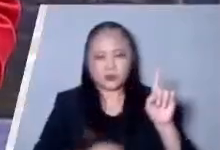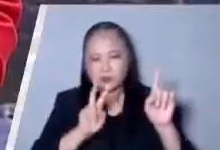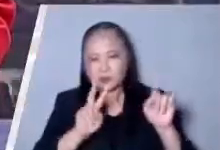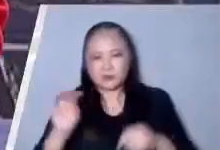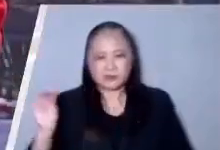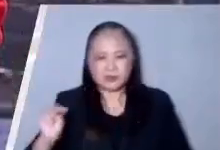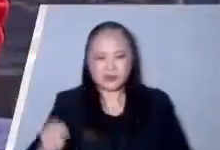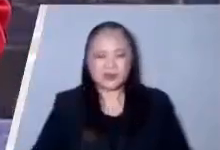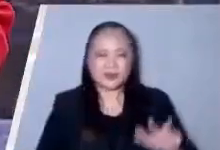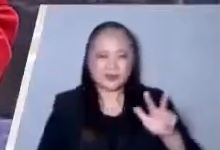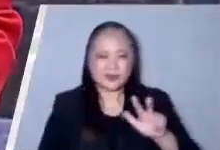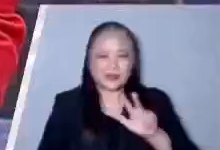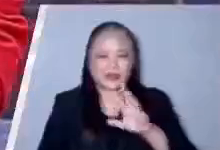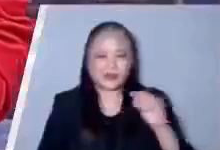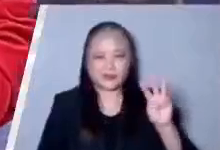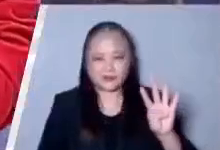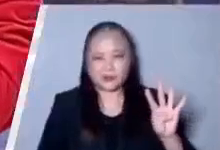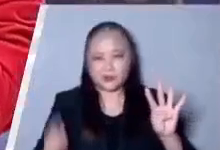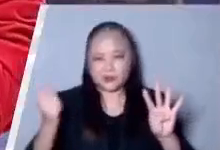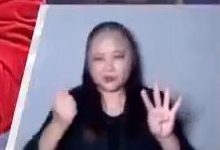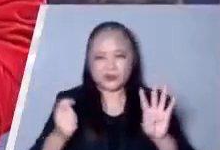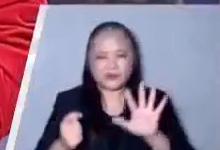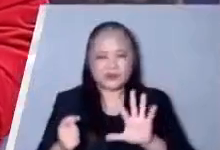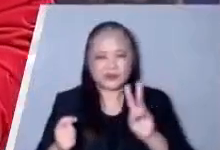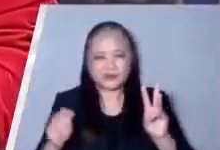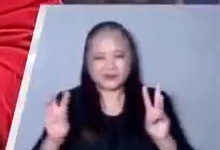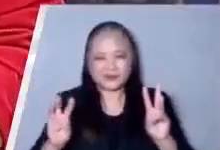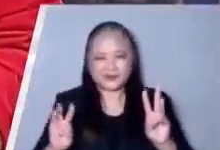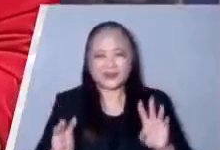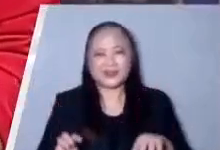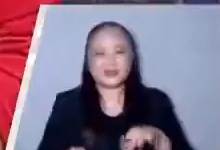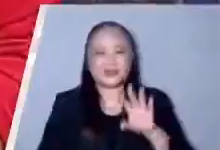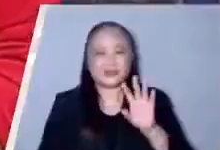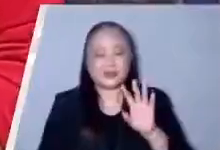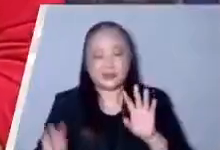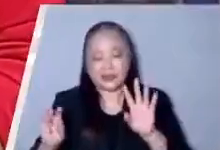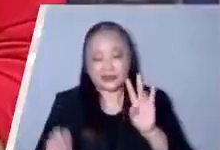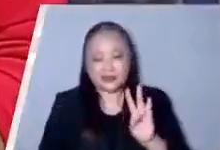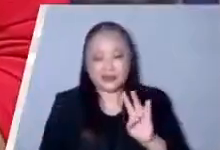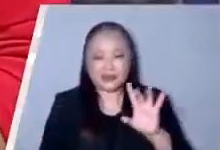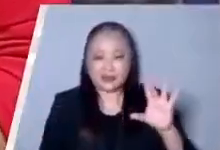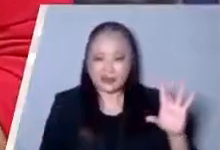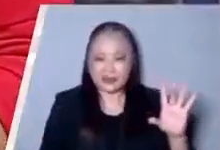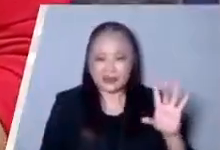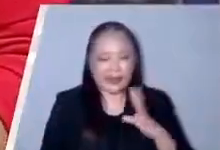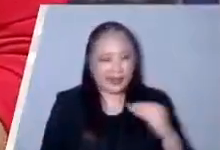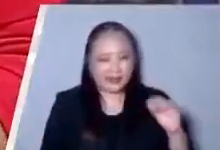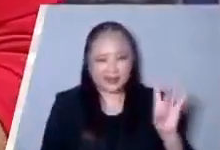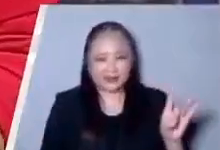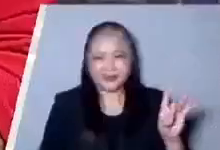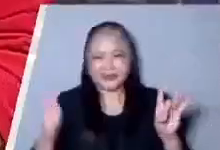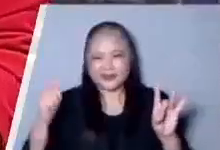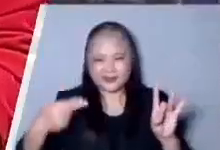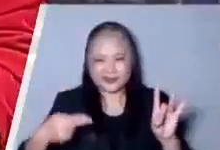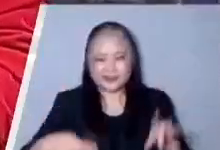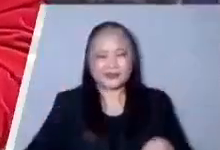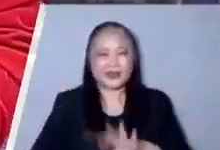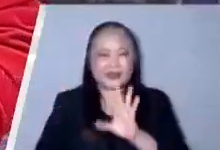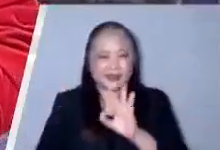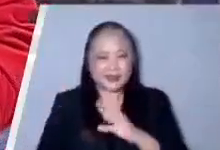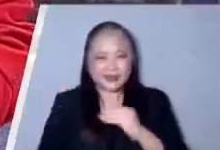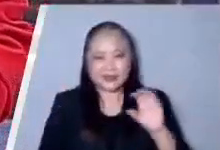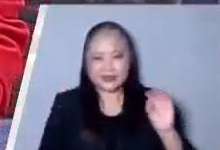Miyerkules. Bawal po ang mga plaka nagtatapos sa 5 at 6 at 7 at 8 naman tuwing Huwebes at 9 at 0 naman